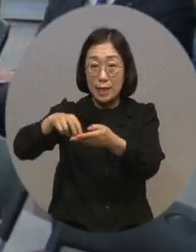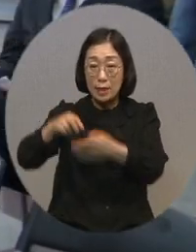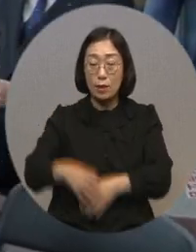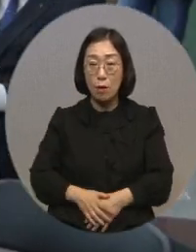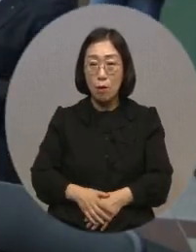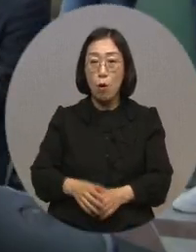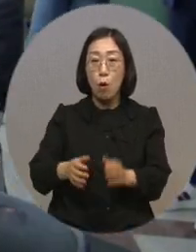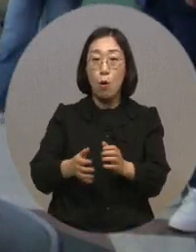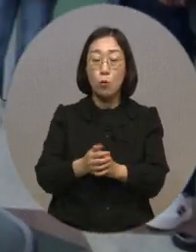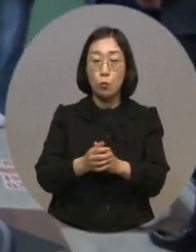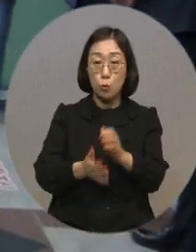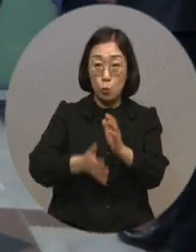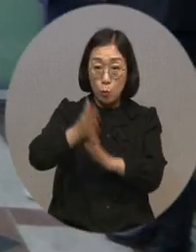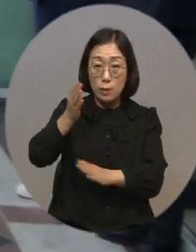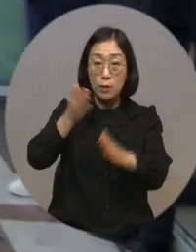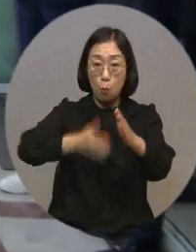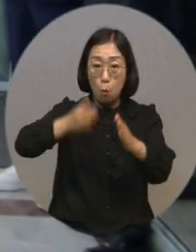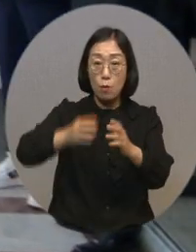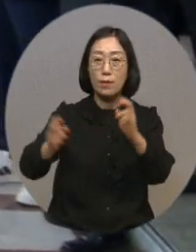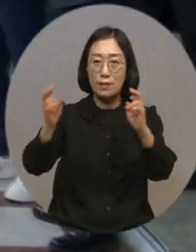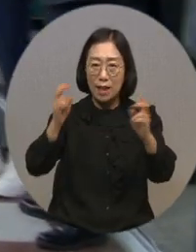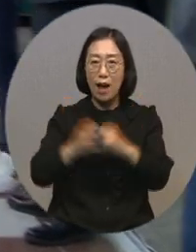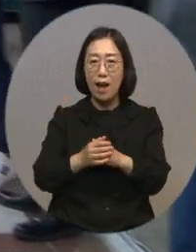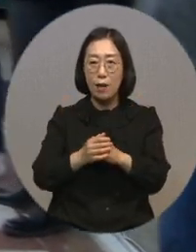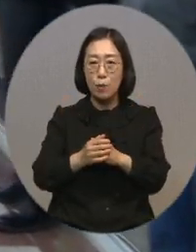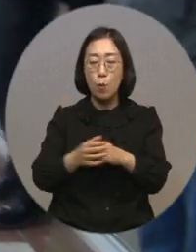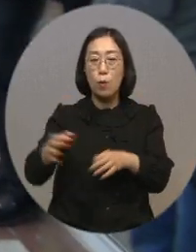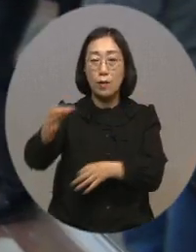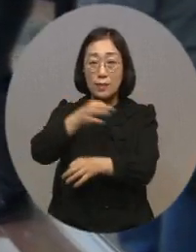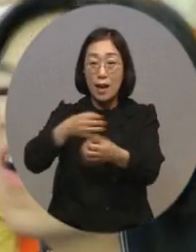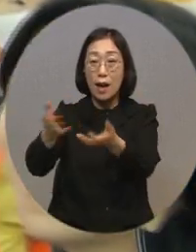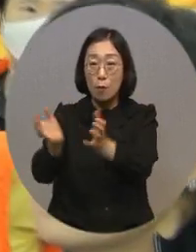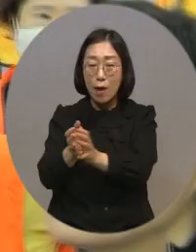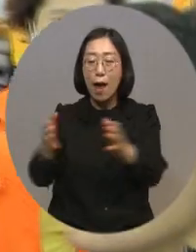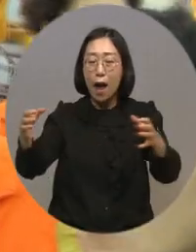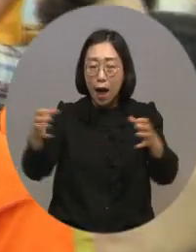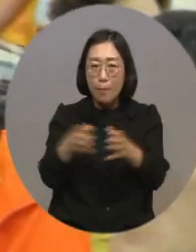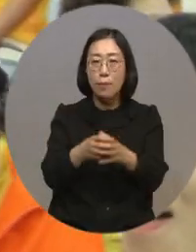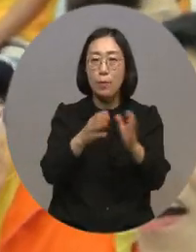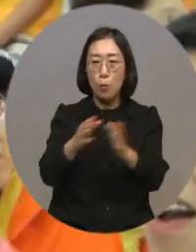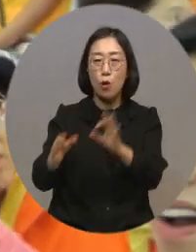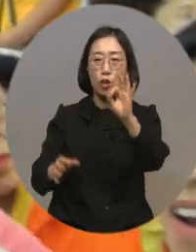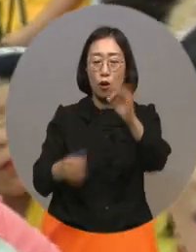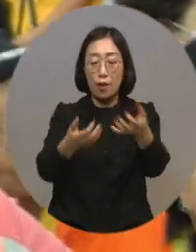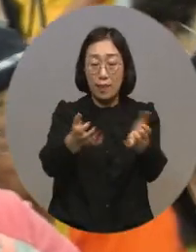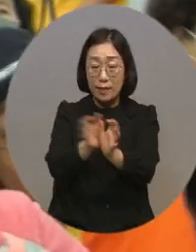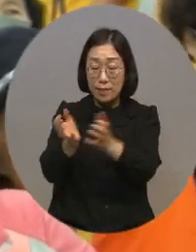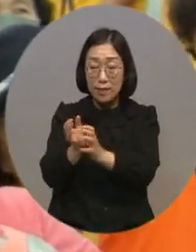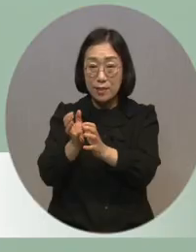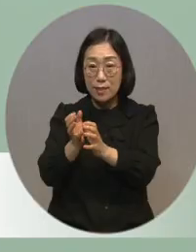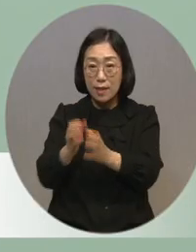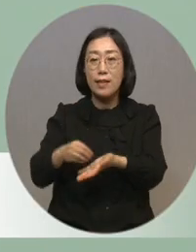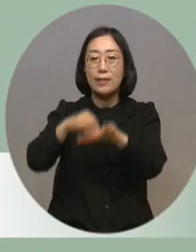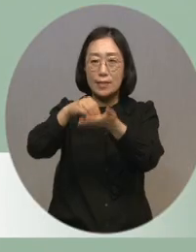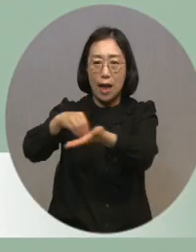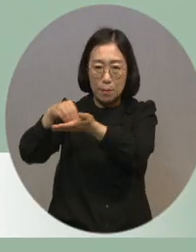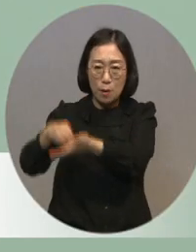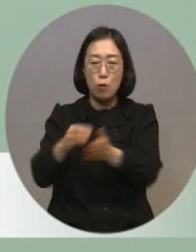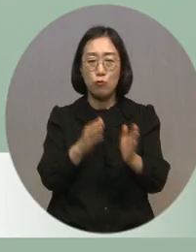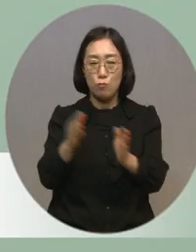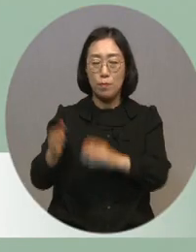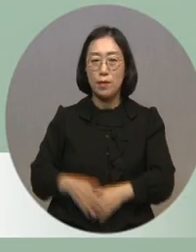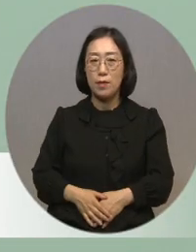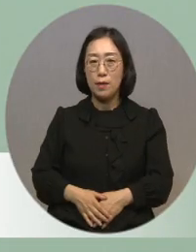의정부 도시공사, 의정부시 상권활성화재단이 공동주관, 10개의 민간단체가 참여했습니다. 4년 전부터